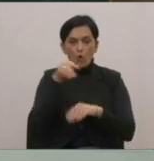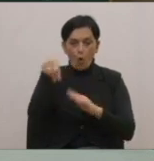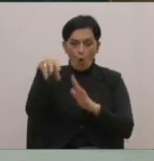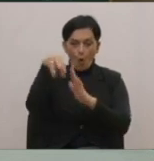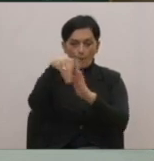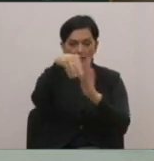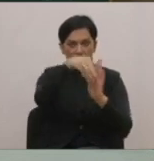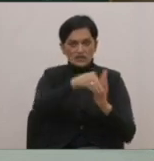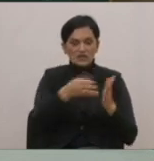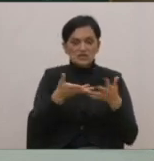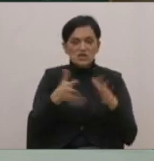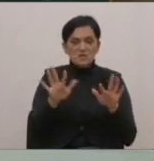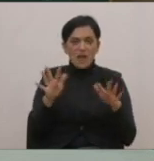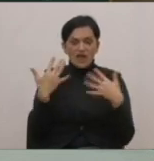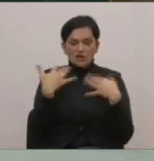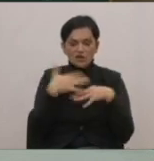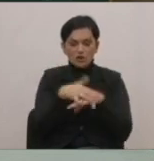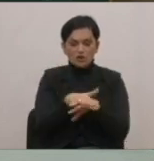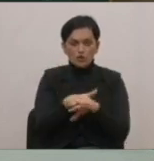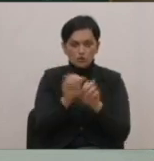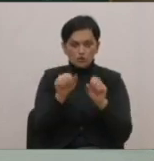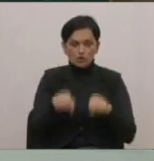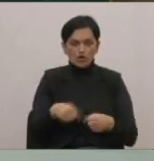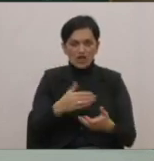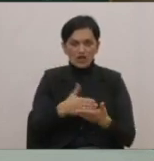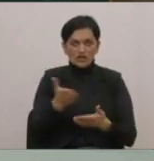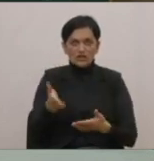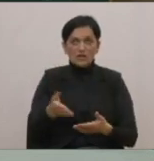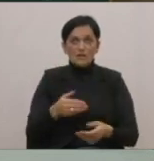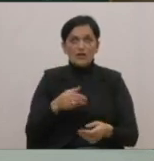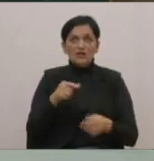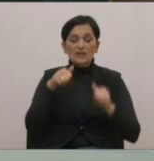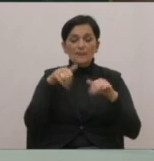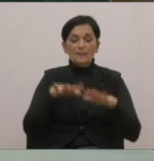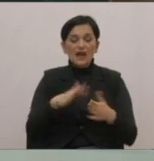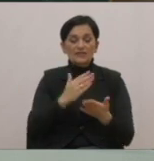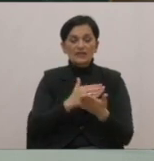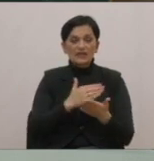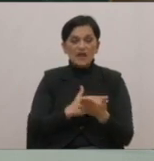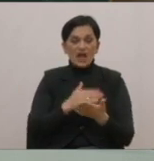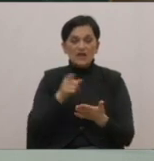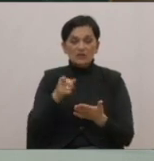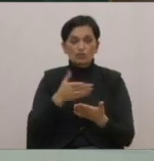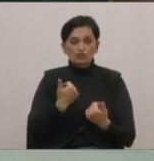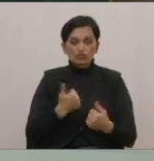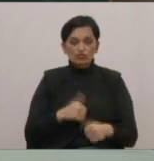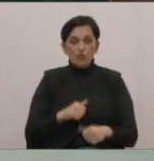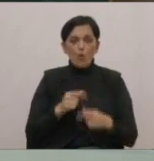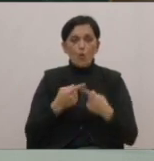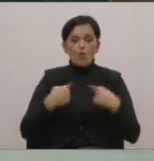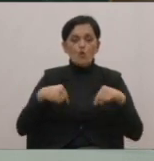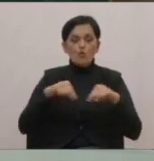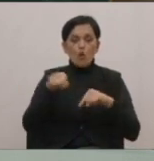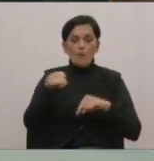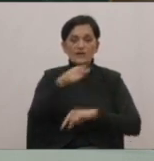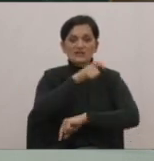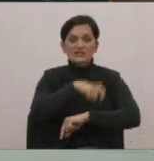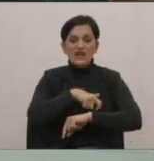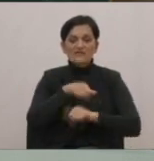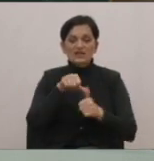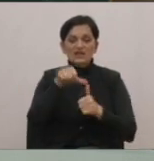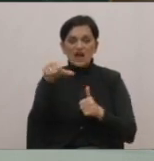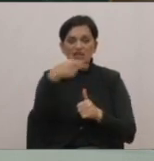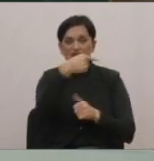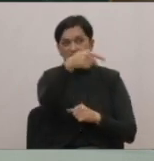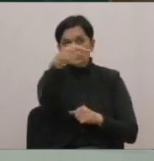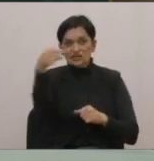მათ შორის უფრო მეტი ინკლუზიურობაა შესაძლებელი. იმიტომ რომ იქ დადგენილი რეგლამენტი არ არის, იმიტომ რომ იქ კომიტეტის წევრების გარდა